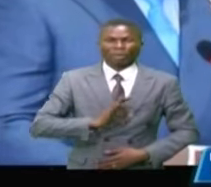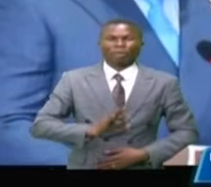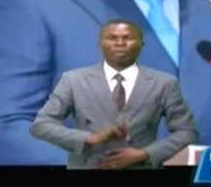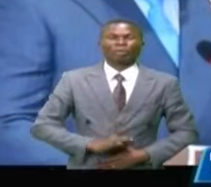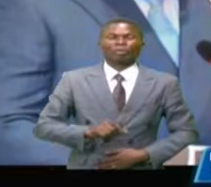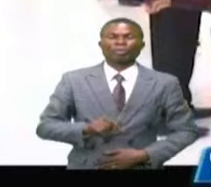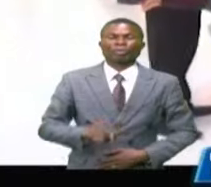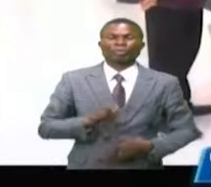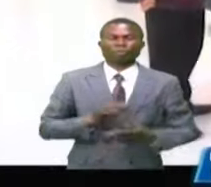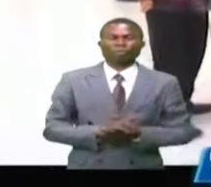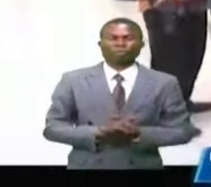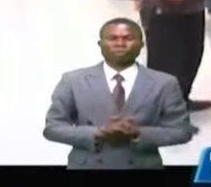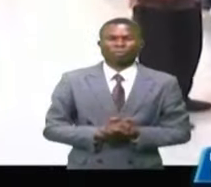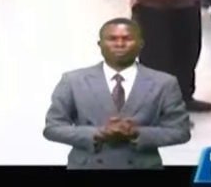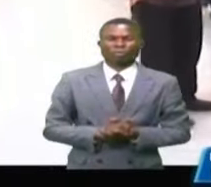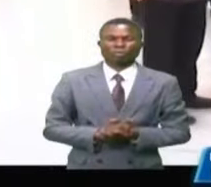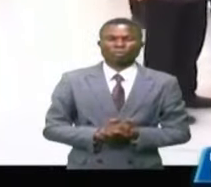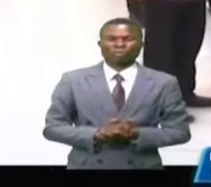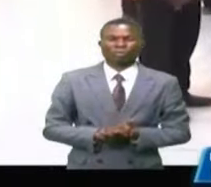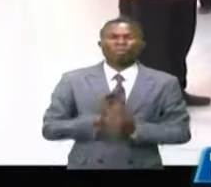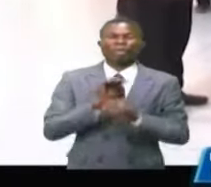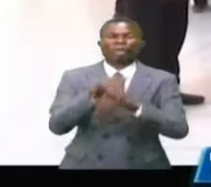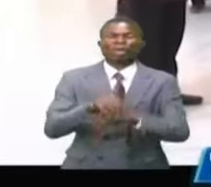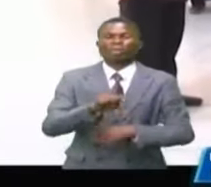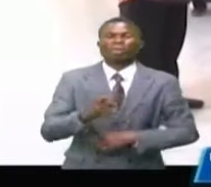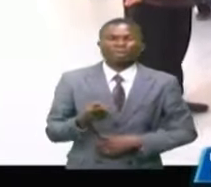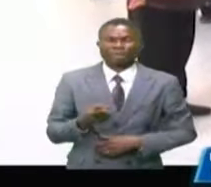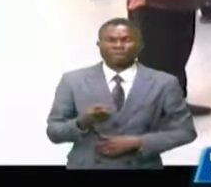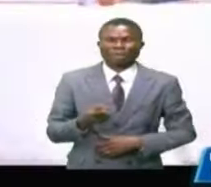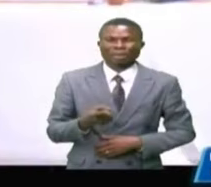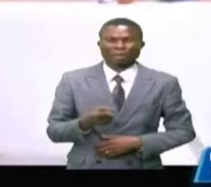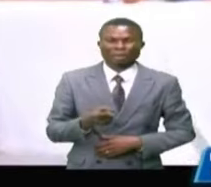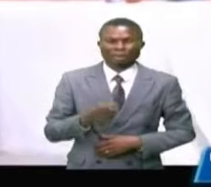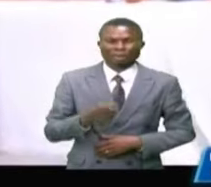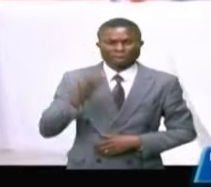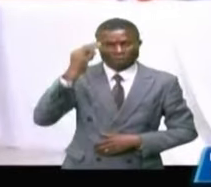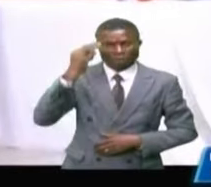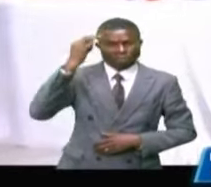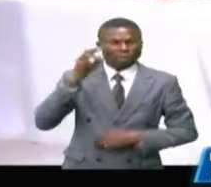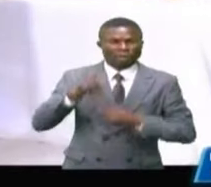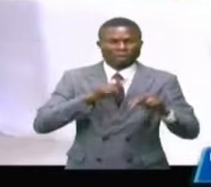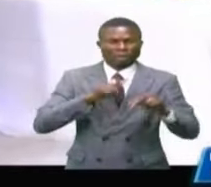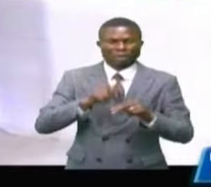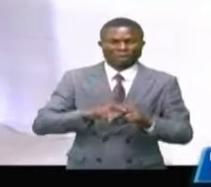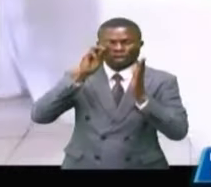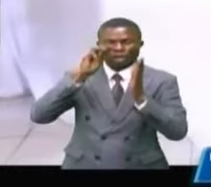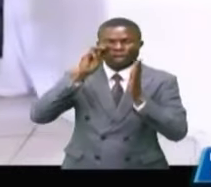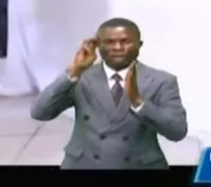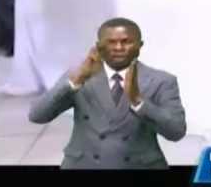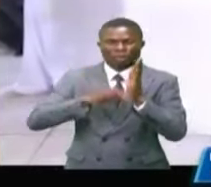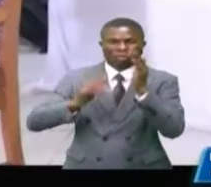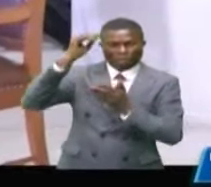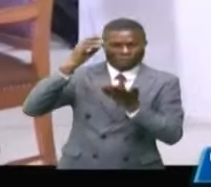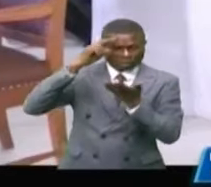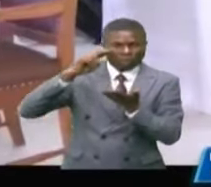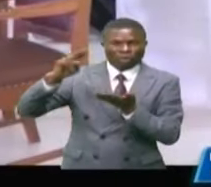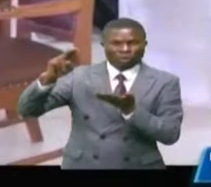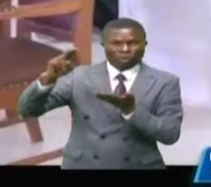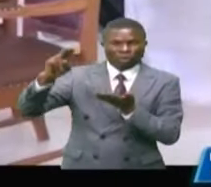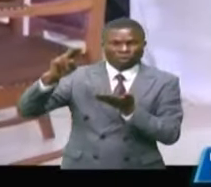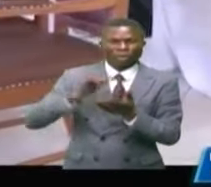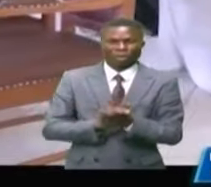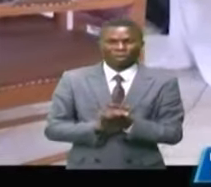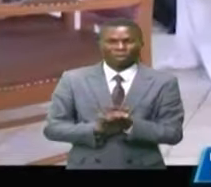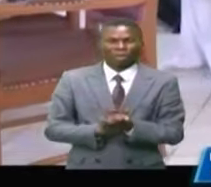Félix-Antoine Tshisekedi, ont connu la participation du ministre national de l'enseignement supérieur et universitaire